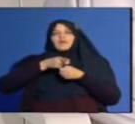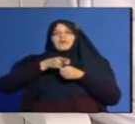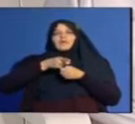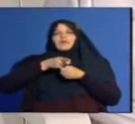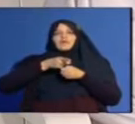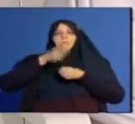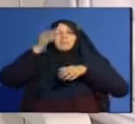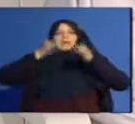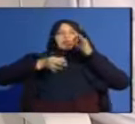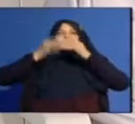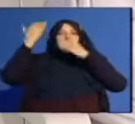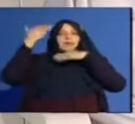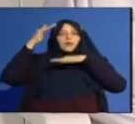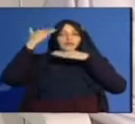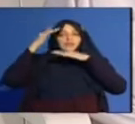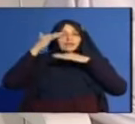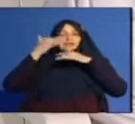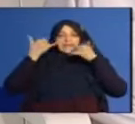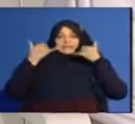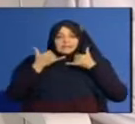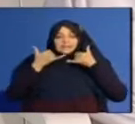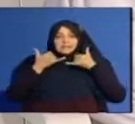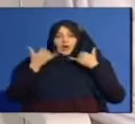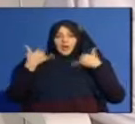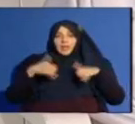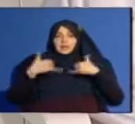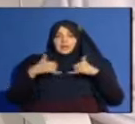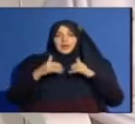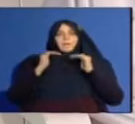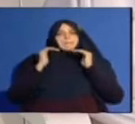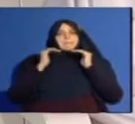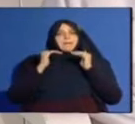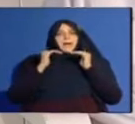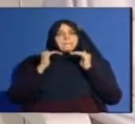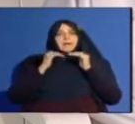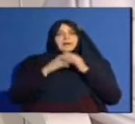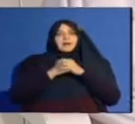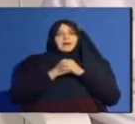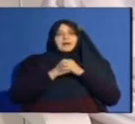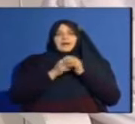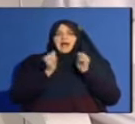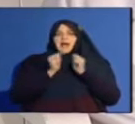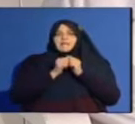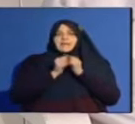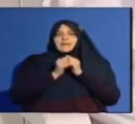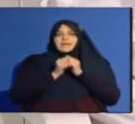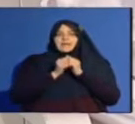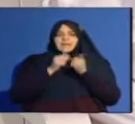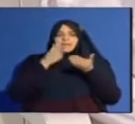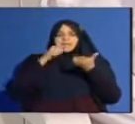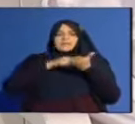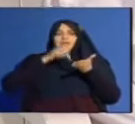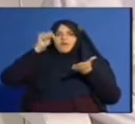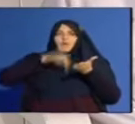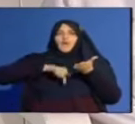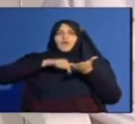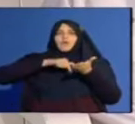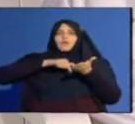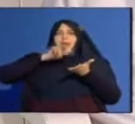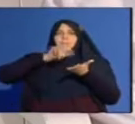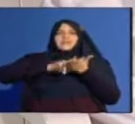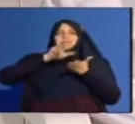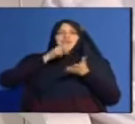من المحاكم الأجنبية في الجزائر ولو كانت ممهورة بالصيغة التنفيذية